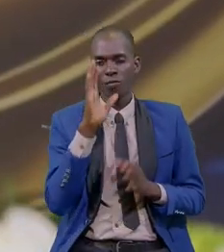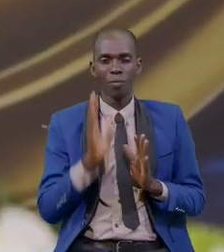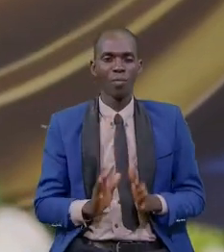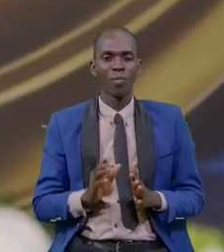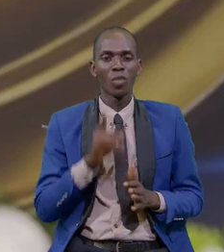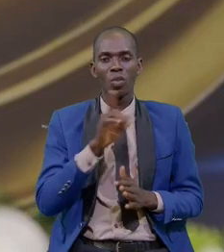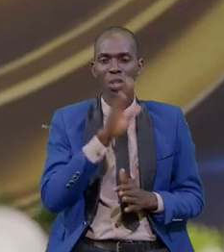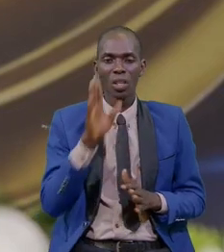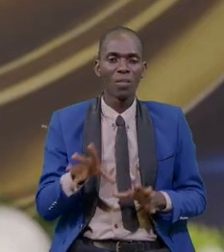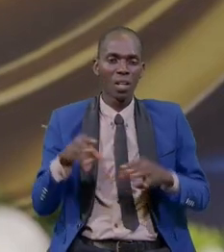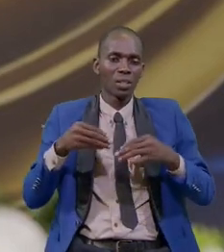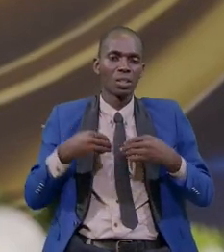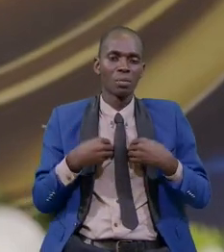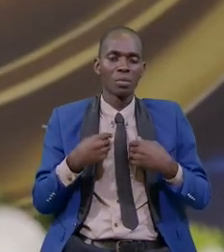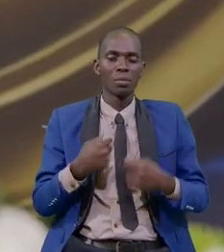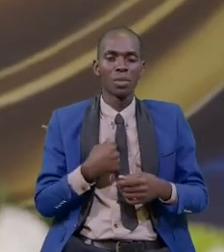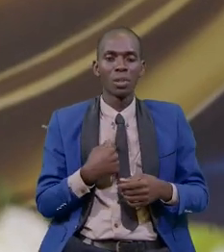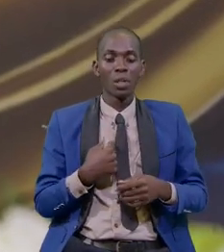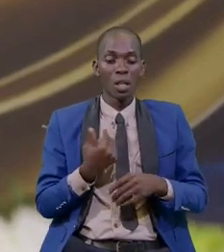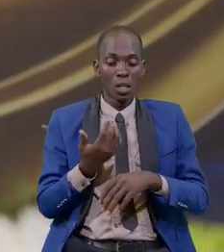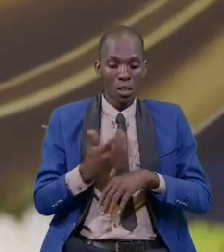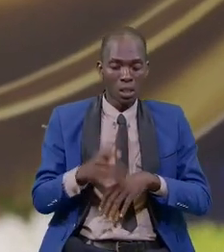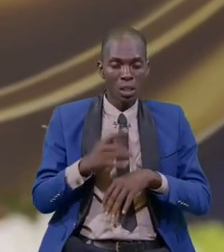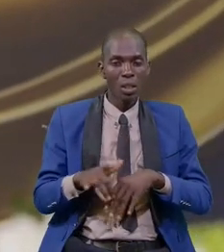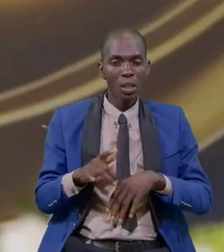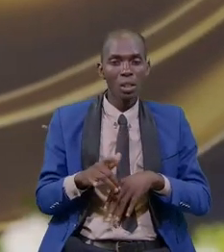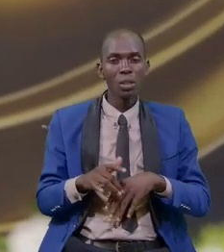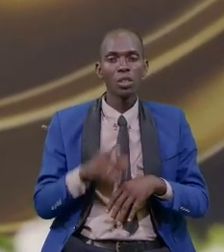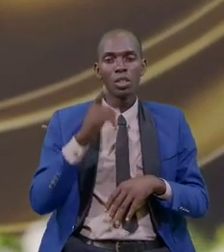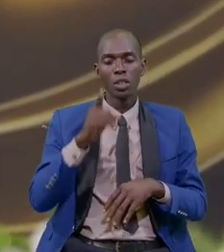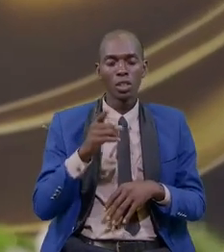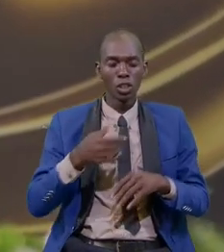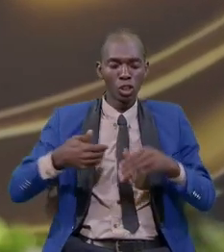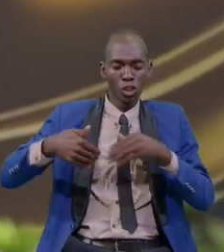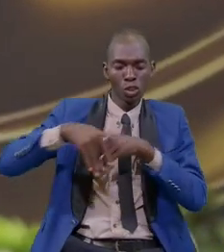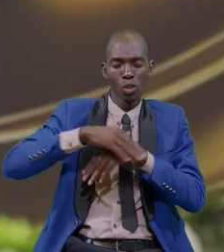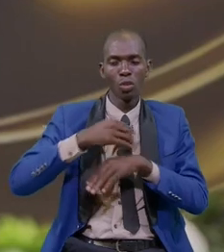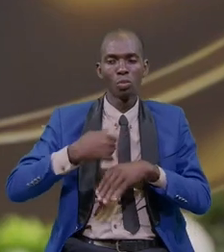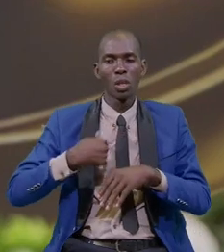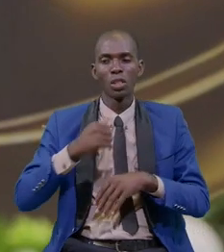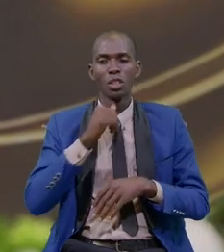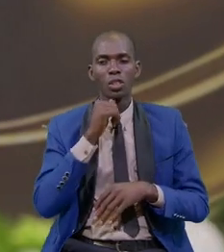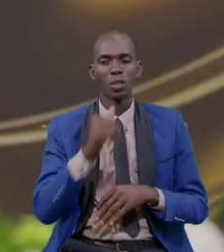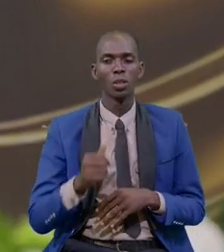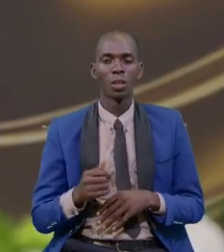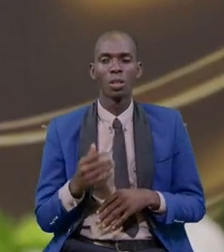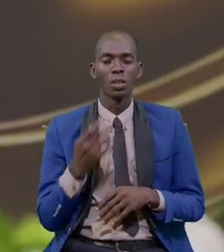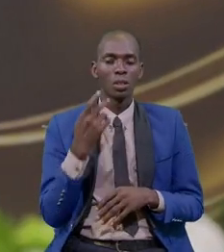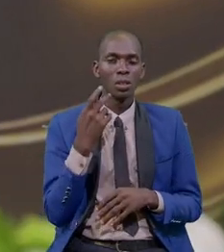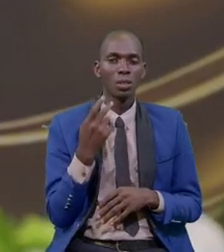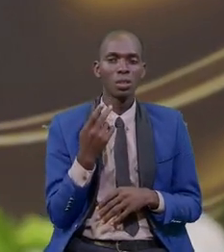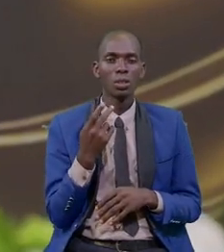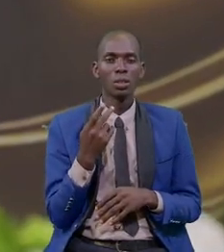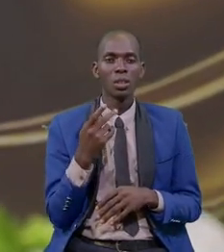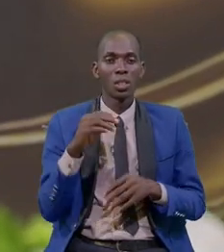recueilli. J'étais nu. Et vous ne m'avez pas vêtu. J'étais malade. Et en prison. Et